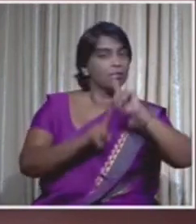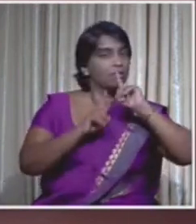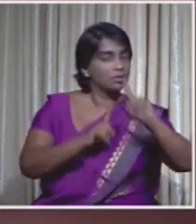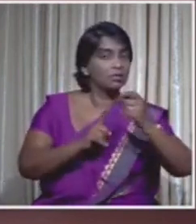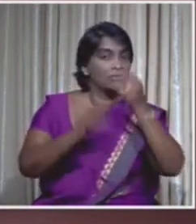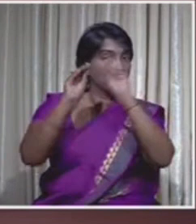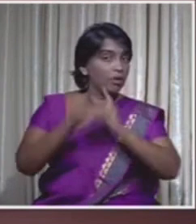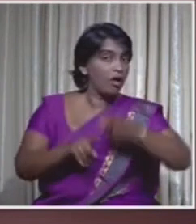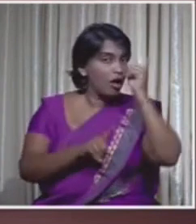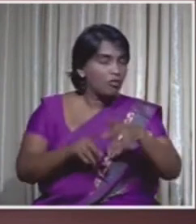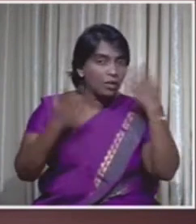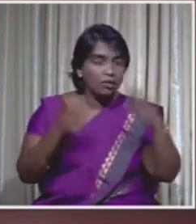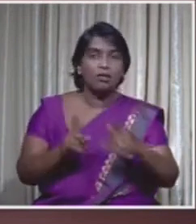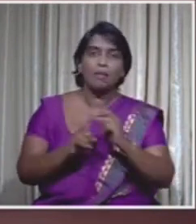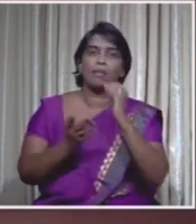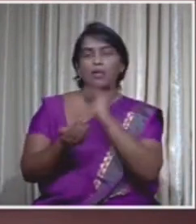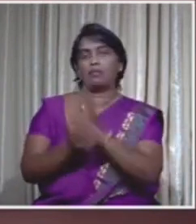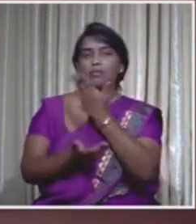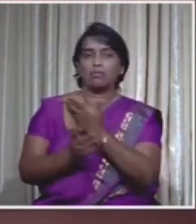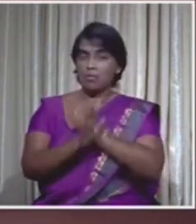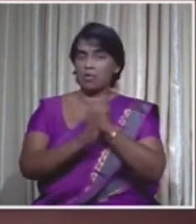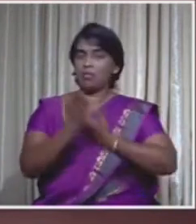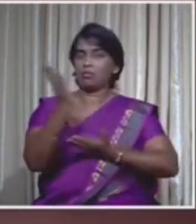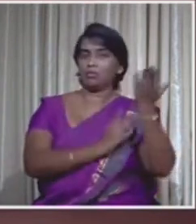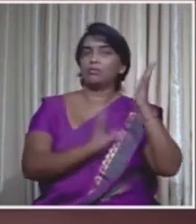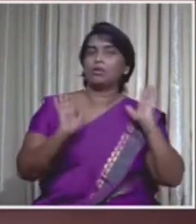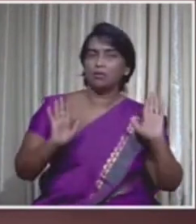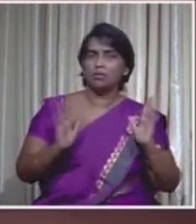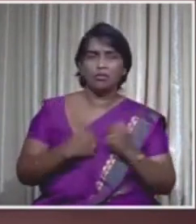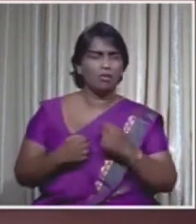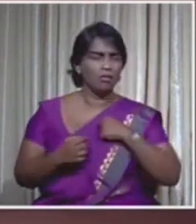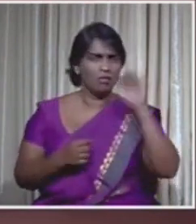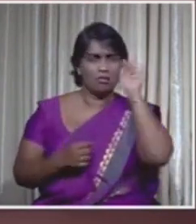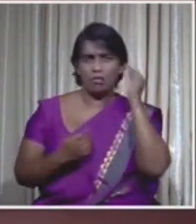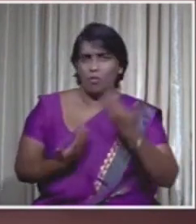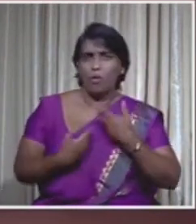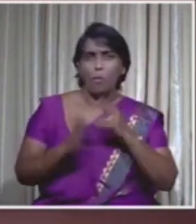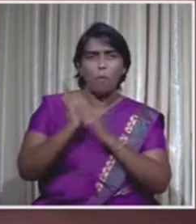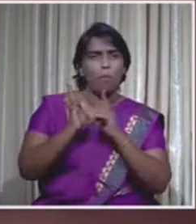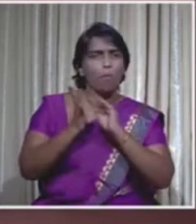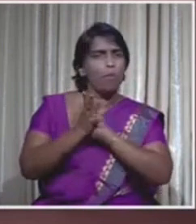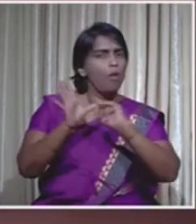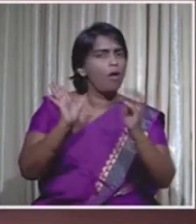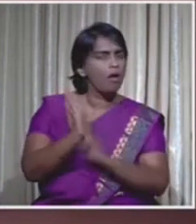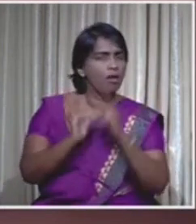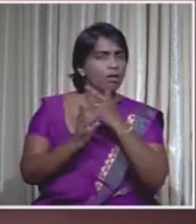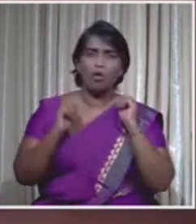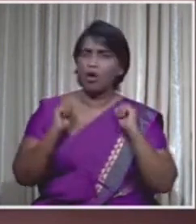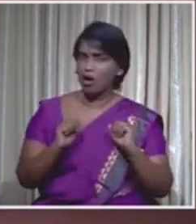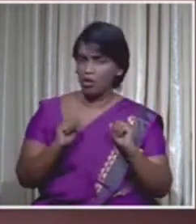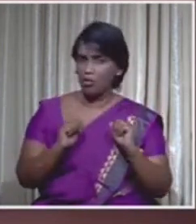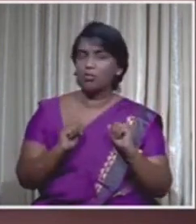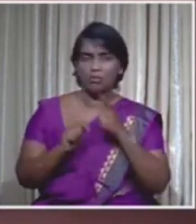වැය ශීර්ෂය අනුමත කරගෙන එහෙම නැත්නම් පරිපූර්ණ කැස්ටමෙන්තුවක් ඉදිරිපත් කරලා හැබැයි මම දැන් ගන්න කැමති මේ මොහන් ටී පෙරරගේ account එකට ඒකාබද්ධ ආරමුදලෙන් සල්ලි දැම්මේ